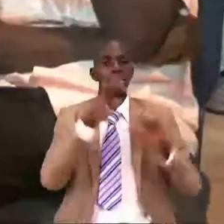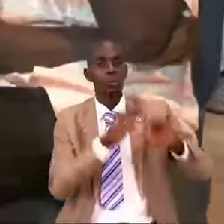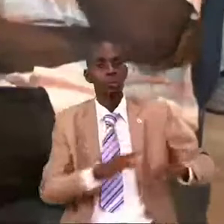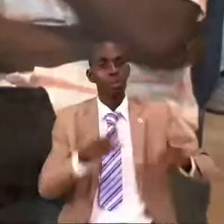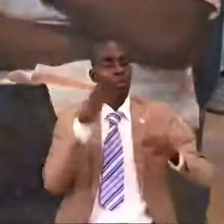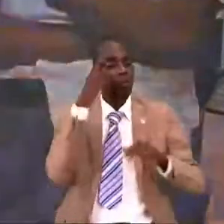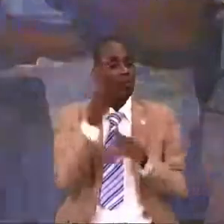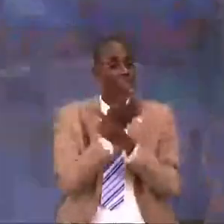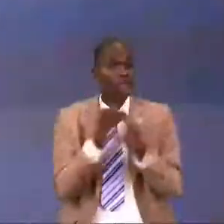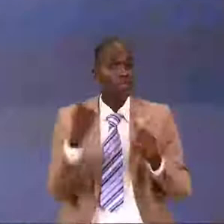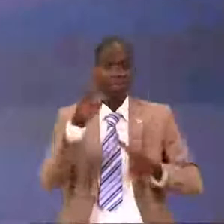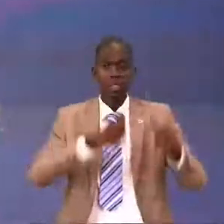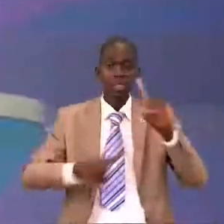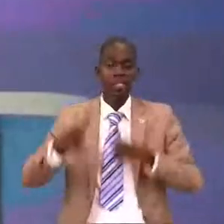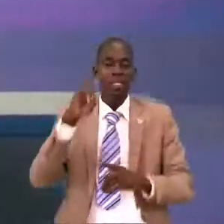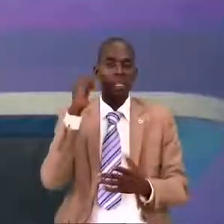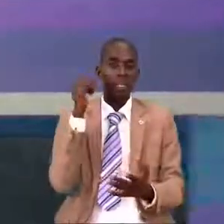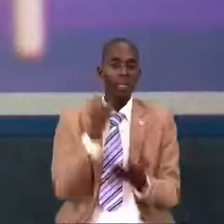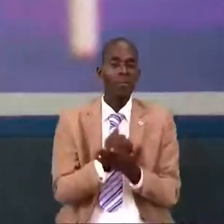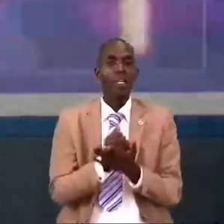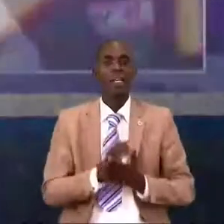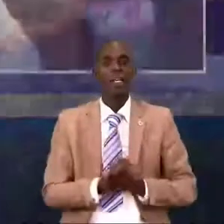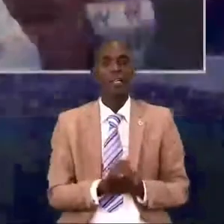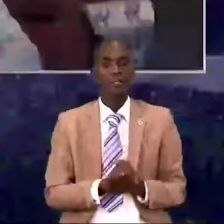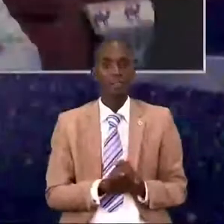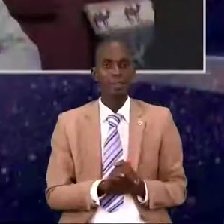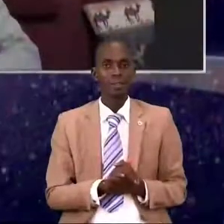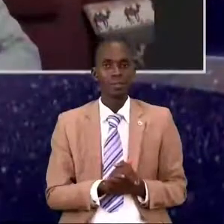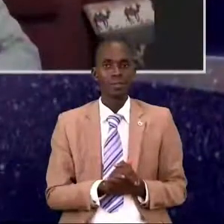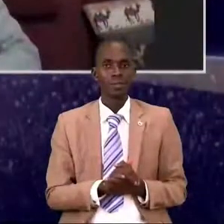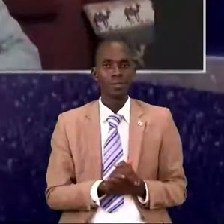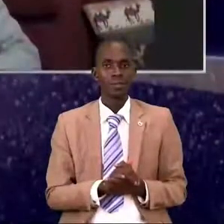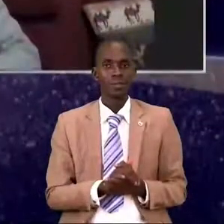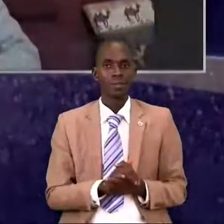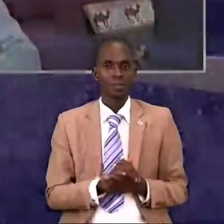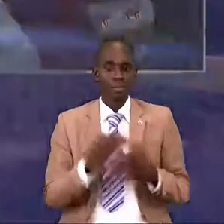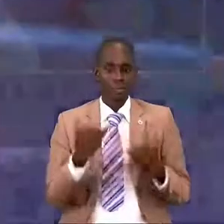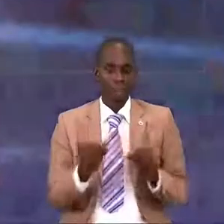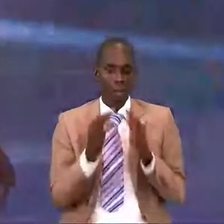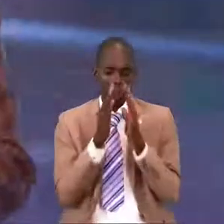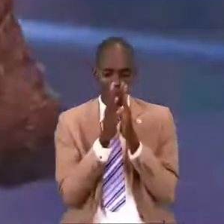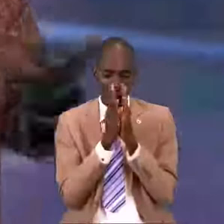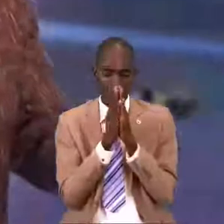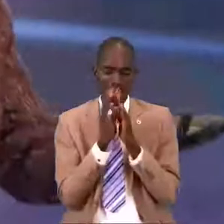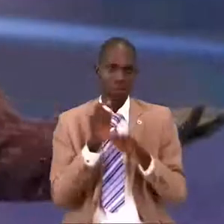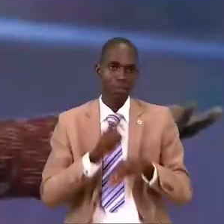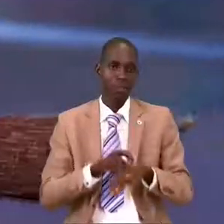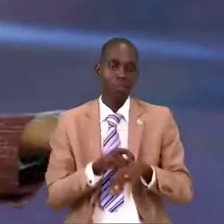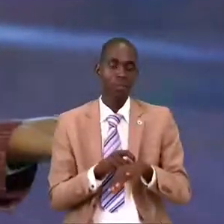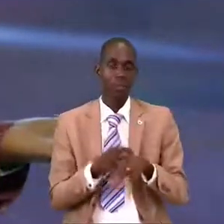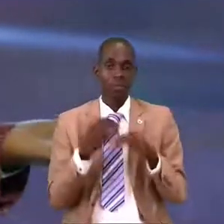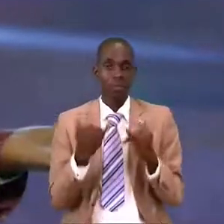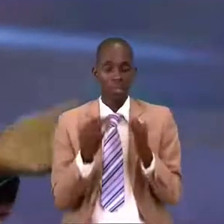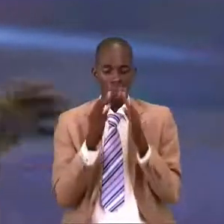La tête baissée, les yeux fermés. La tête baissée, les yeux fermés. La miséricorde est là aujourd'hui